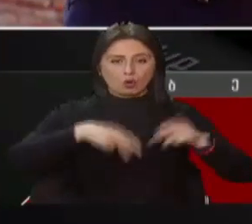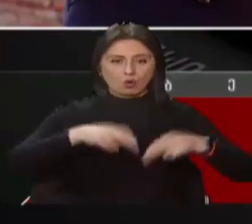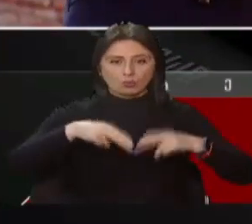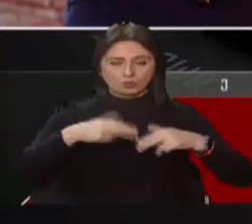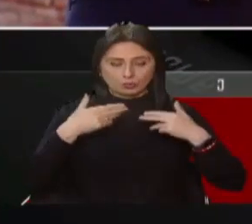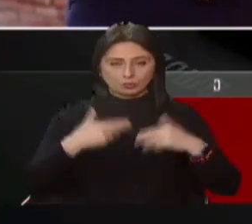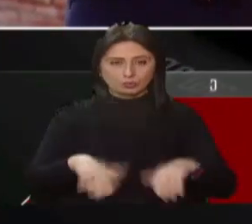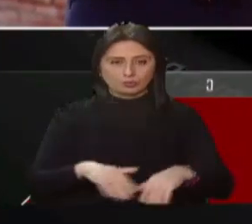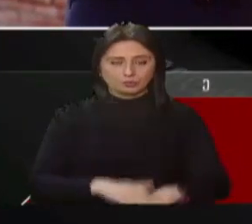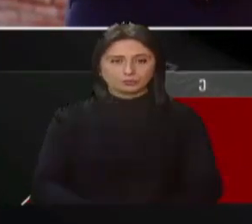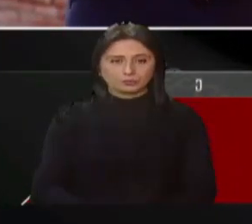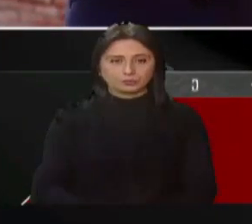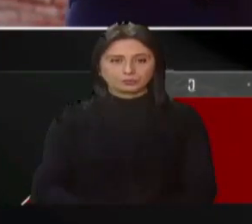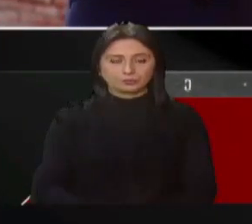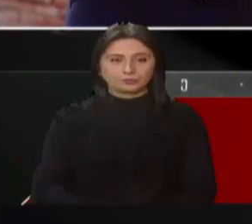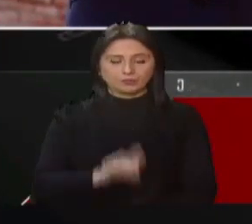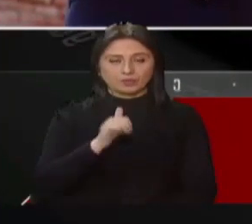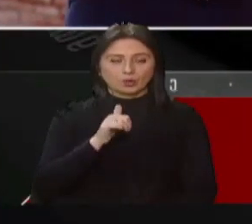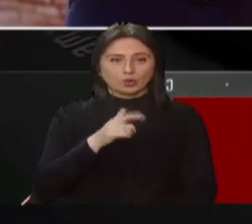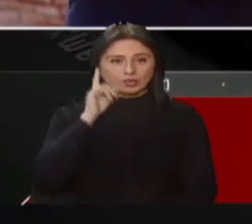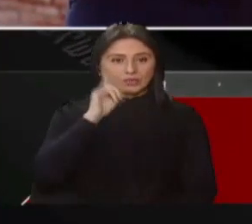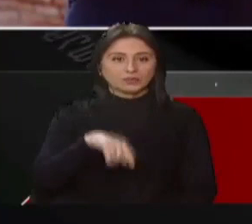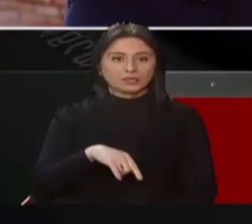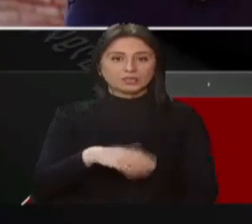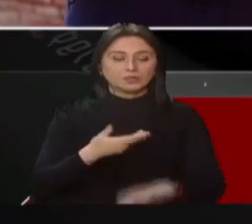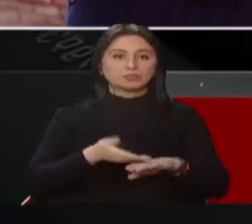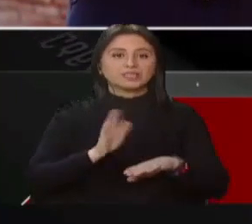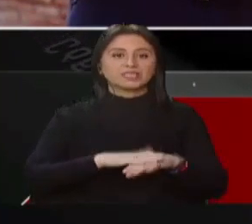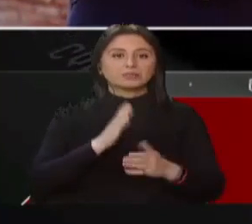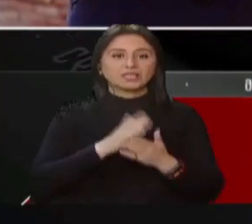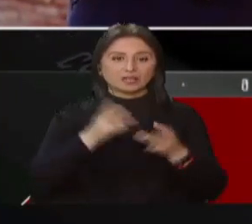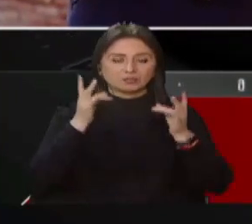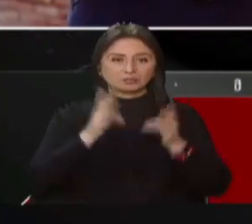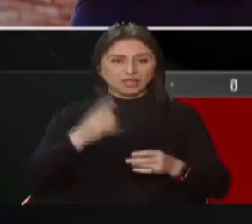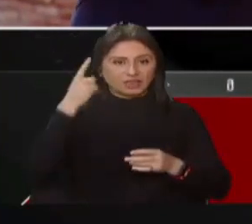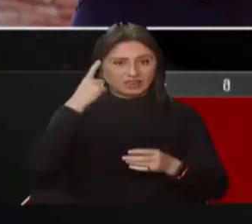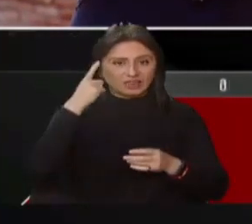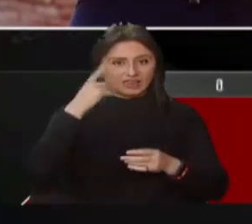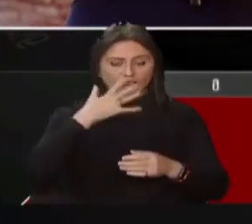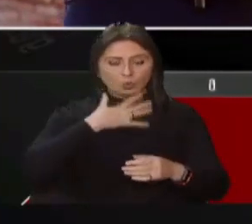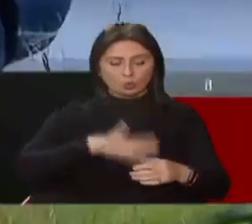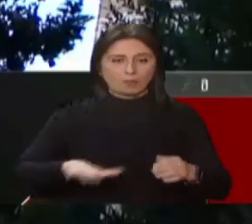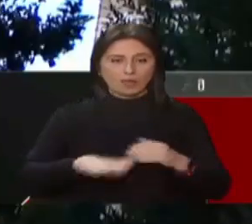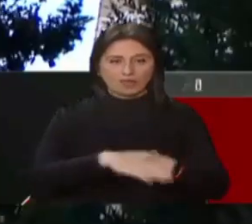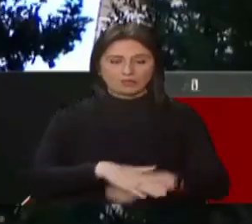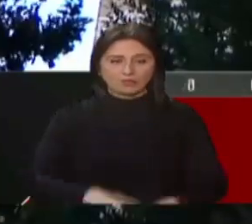ქირურგიული ოპერაცია. როგორც ვიცით, ძიმე დაქვს დაზიანებული თავი, გულმკერდი და